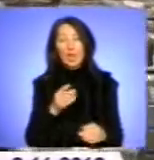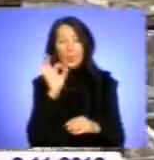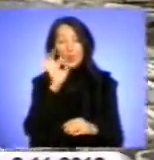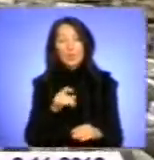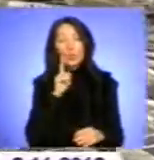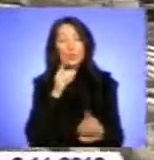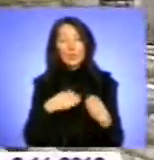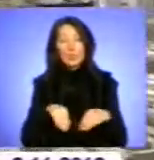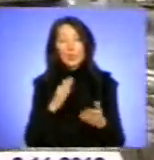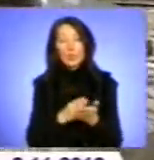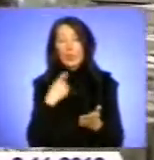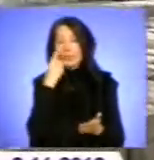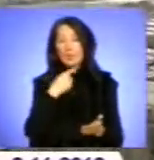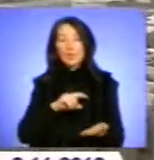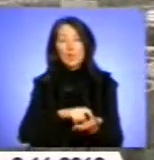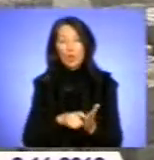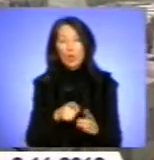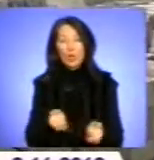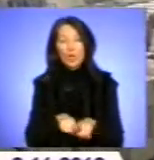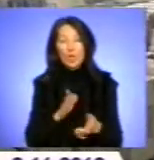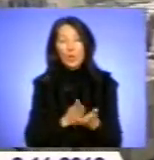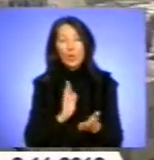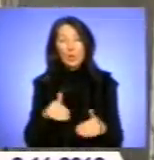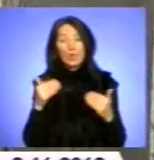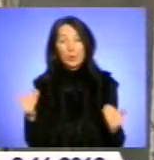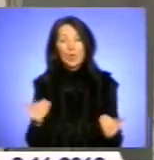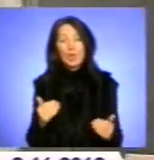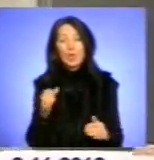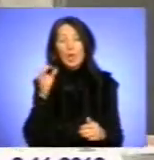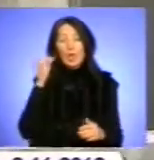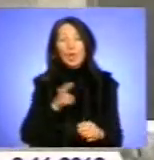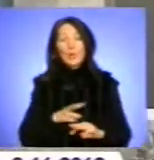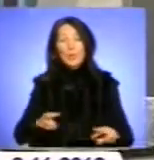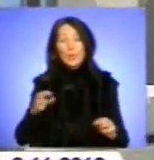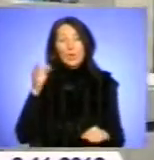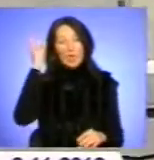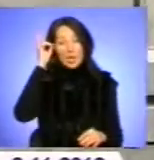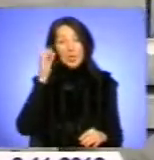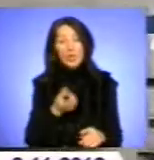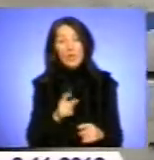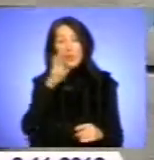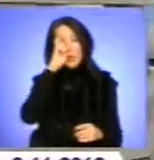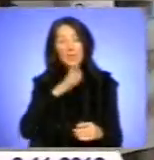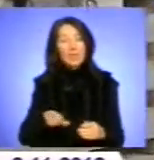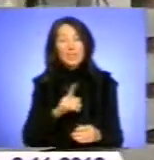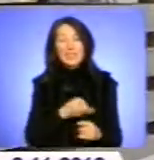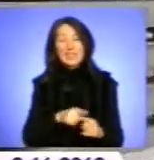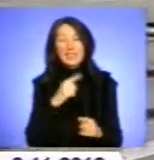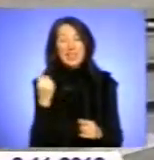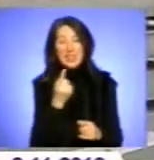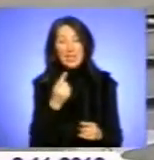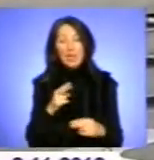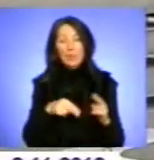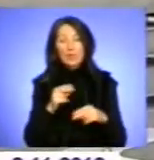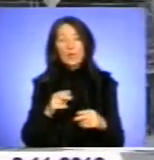А таких має бути більше, вважає глава уряду. Крім того, прем'єр нагадав, в країні це не єдина будівельна програма. Реалізується ще кілька. Зокрема,